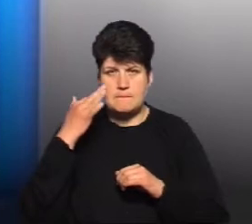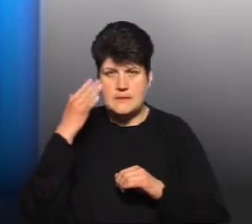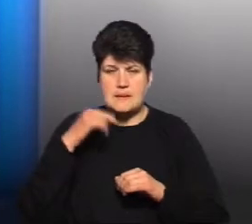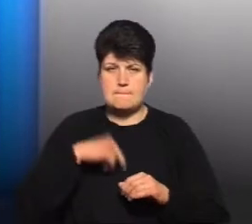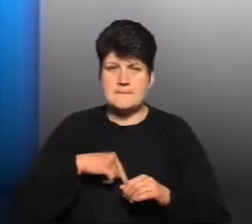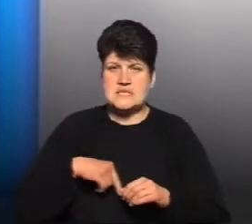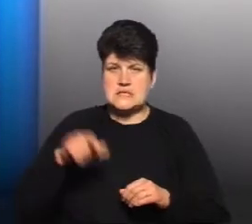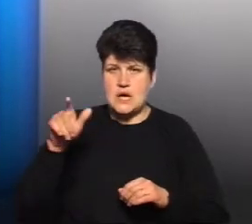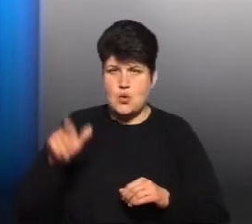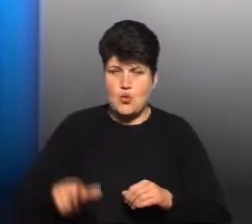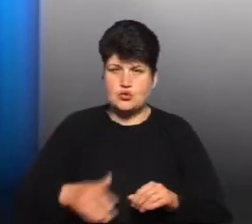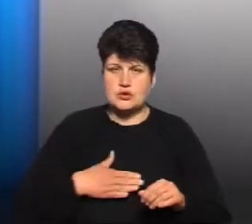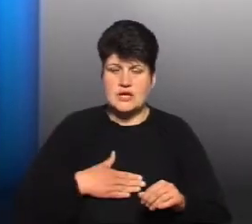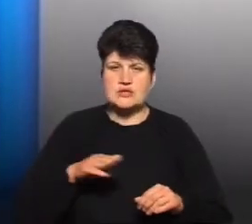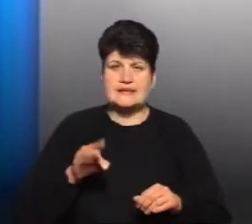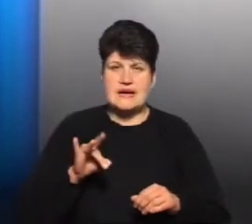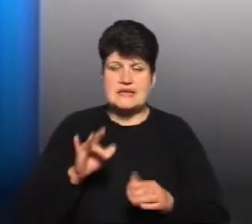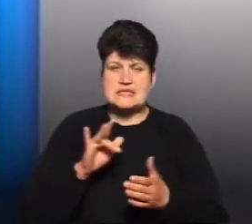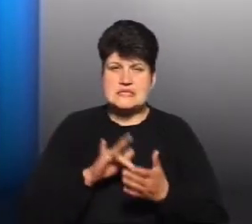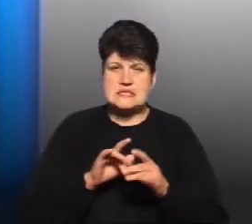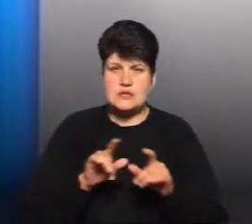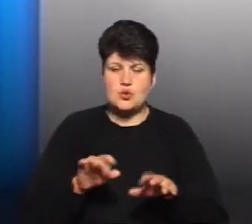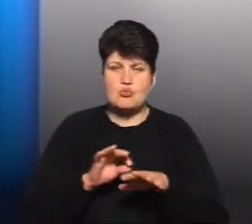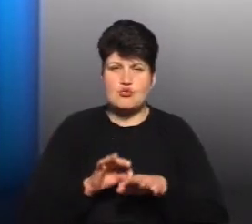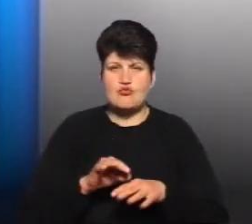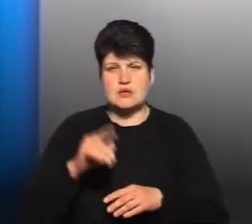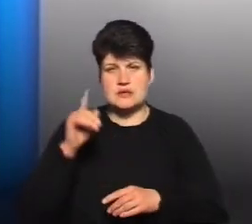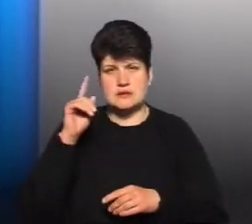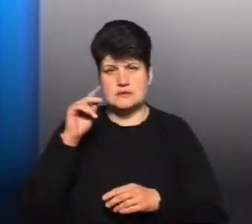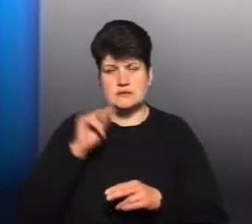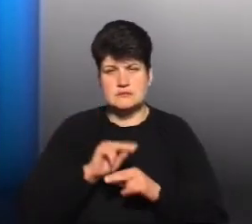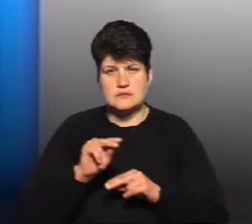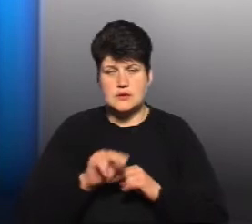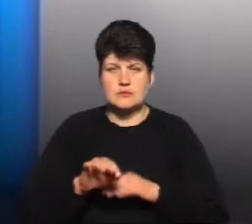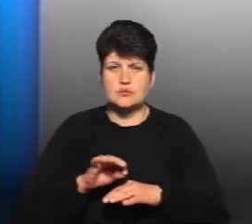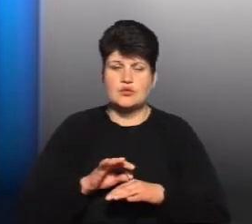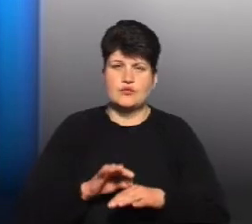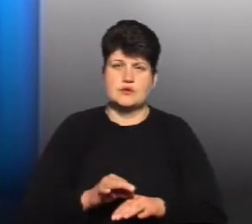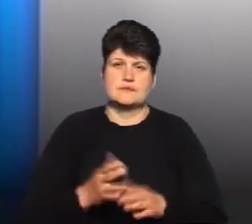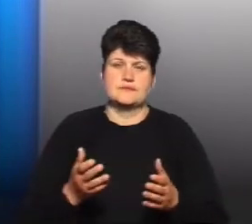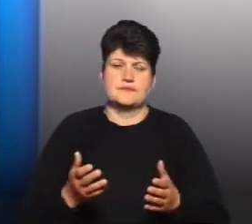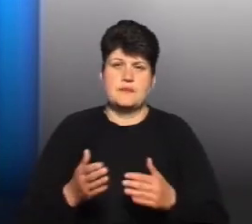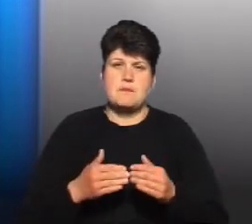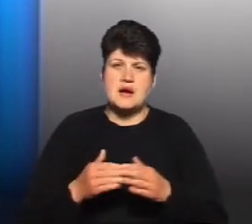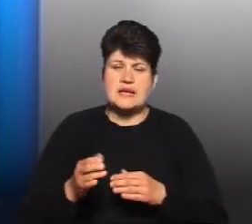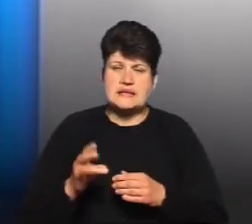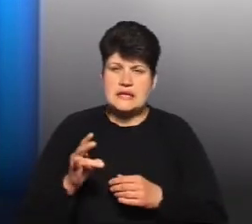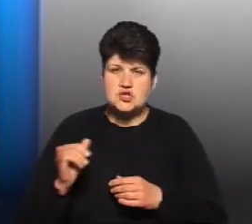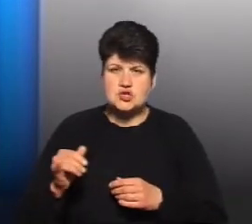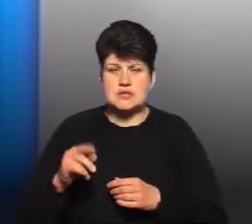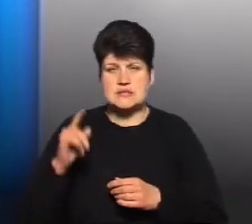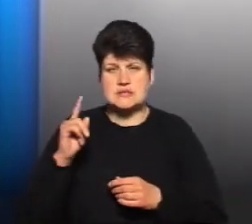нашого терцентру проводить з ними заняття. Вони відбуваються і в такій практичні заняття – бувають